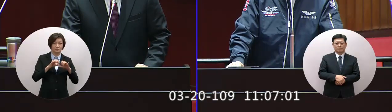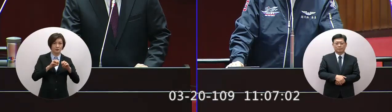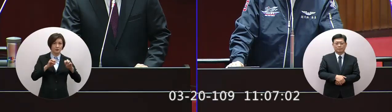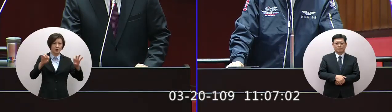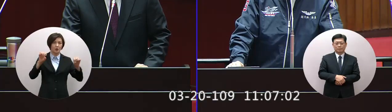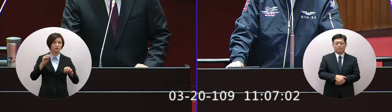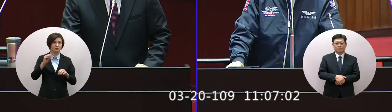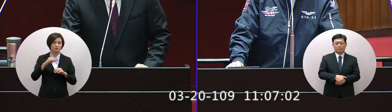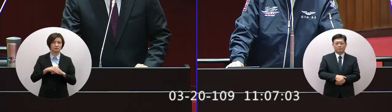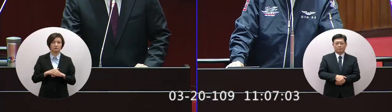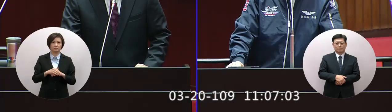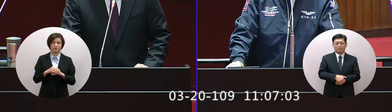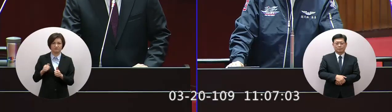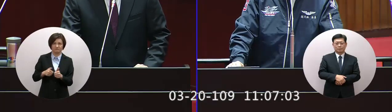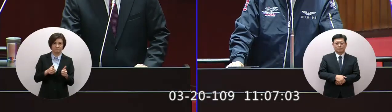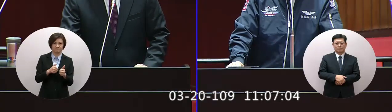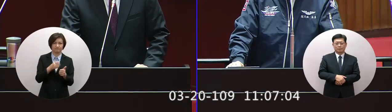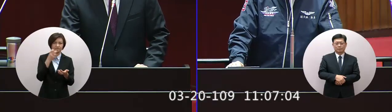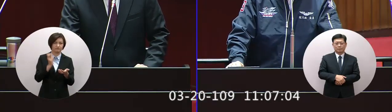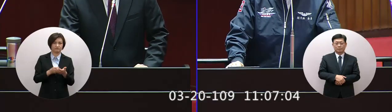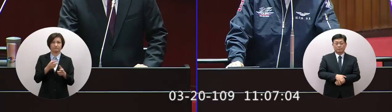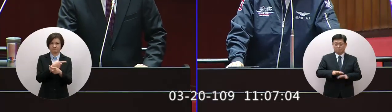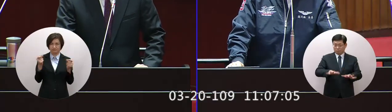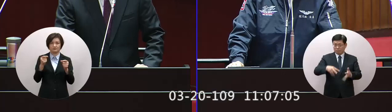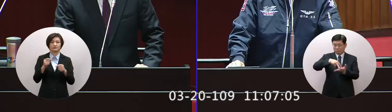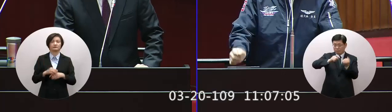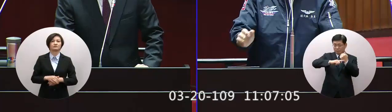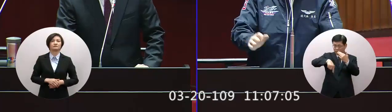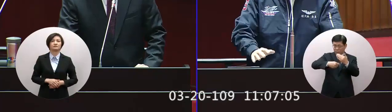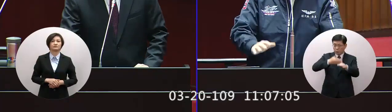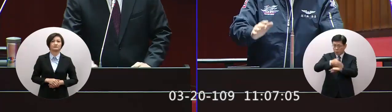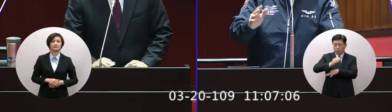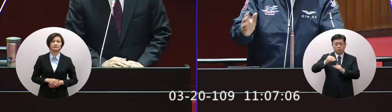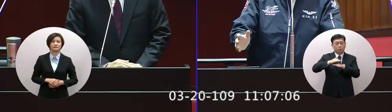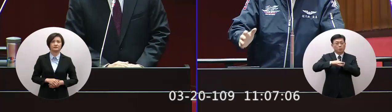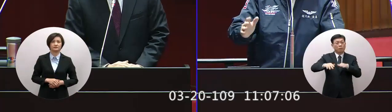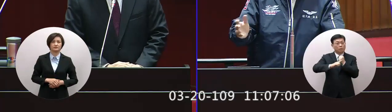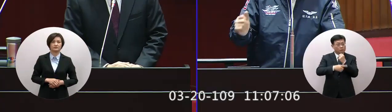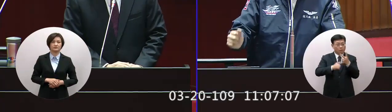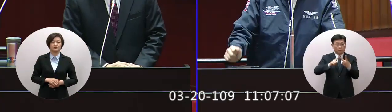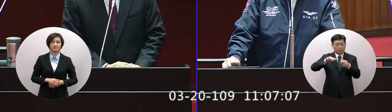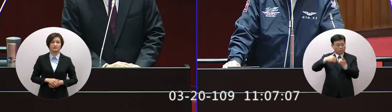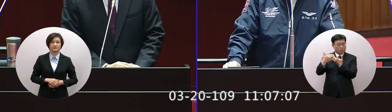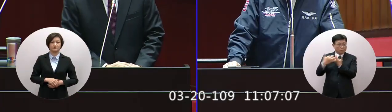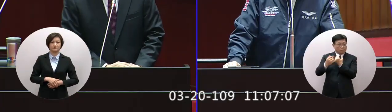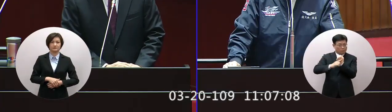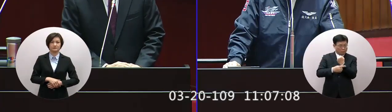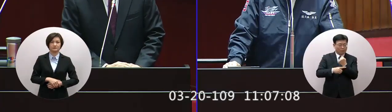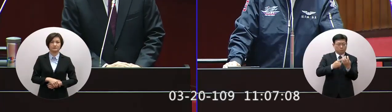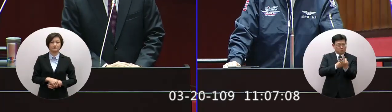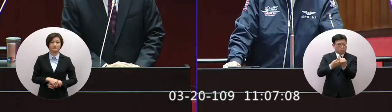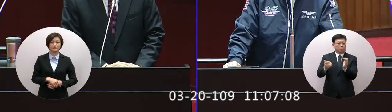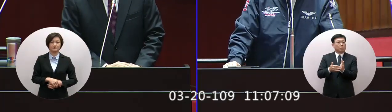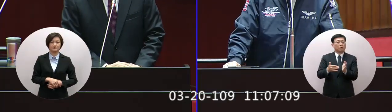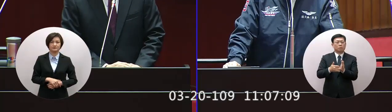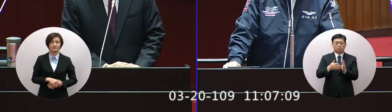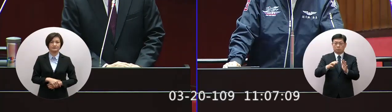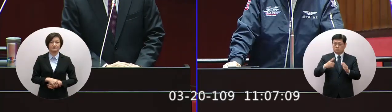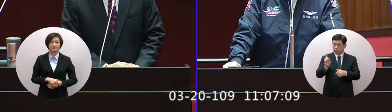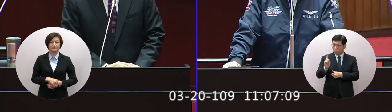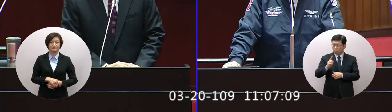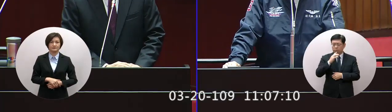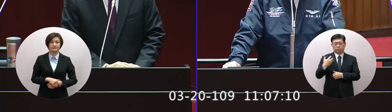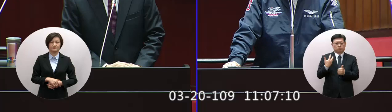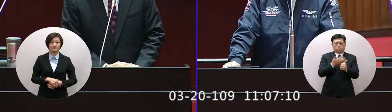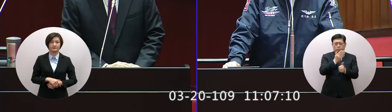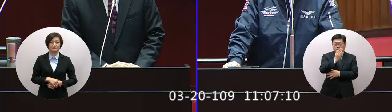想我们都会一律的追查到底。 是，现在立法院已经有通过国安法、反渗透法等等相关的法律，然后呢，我想是给予我